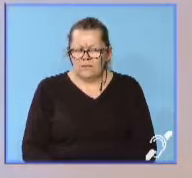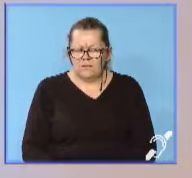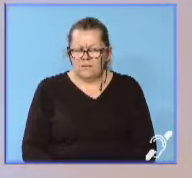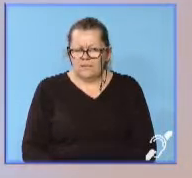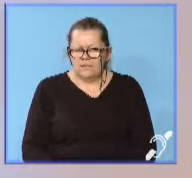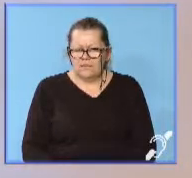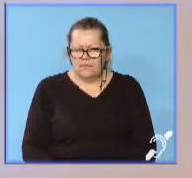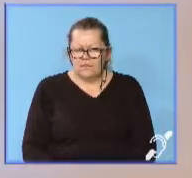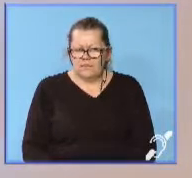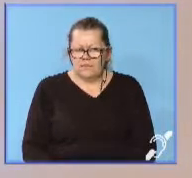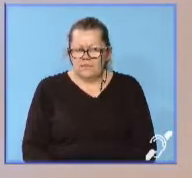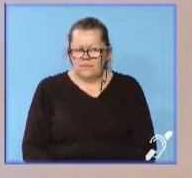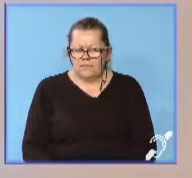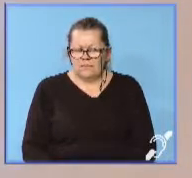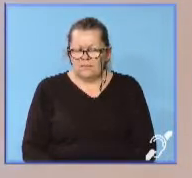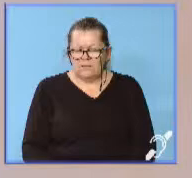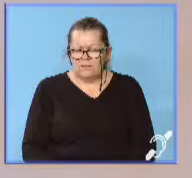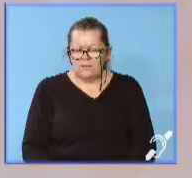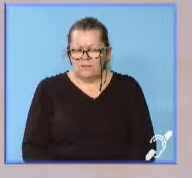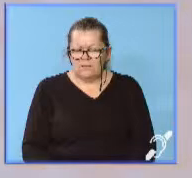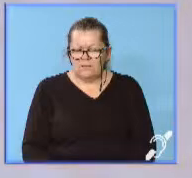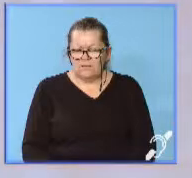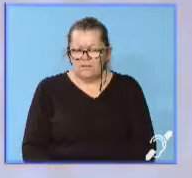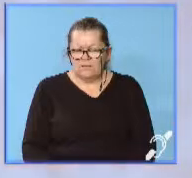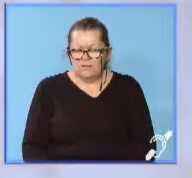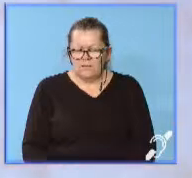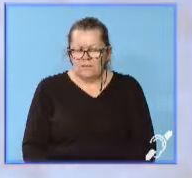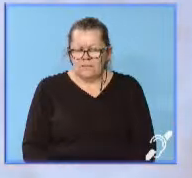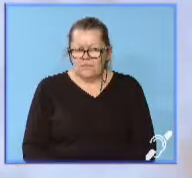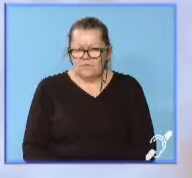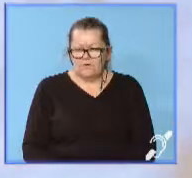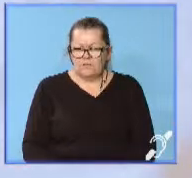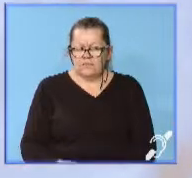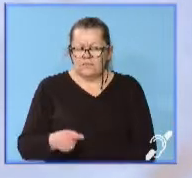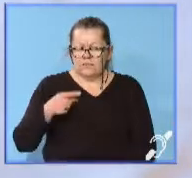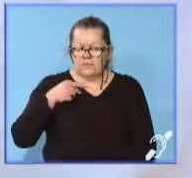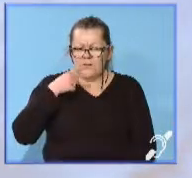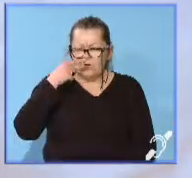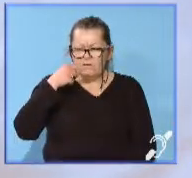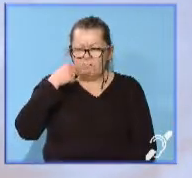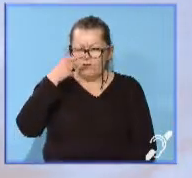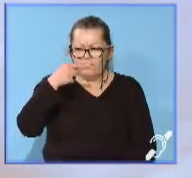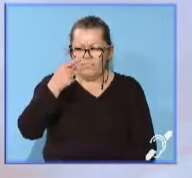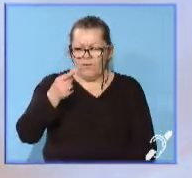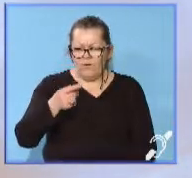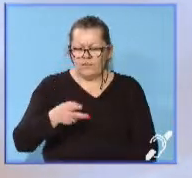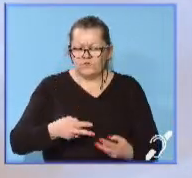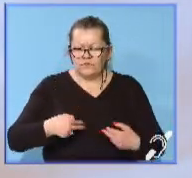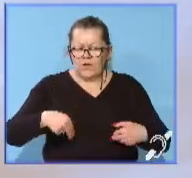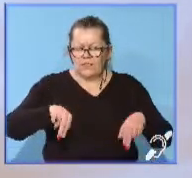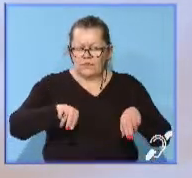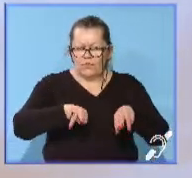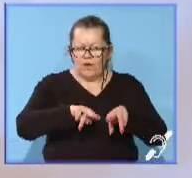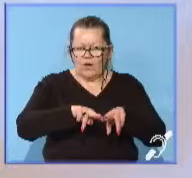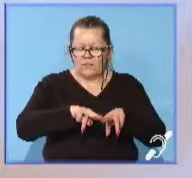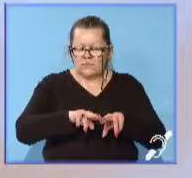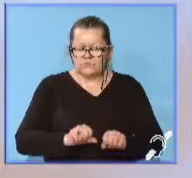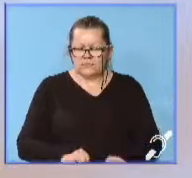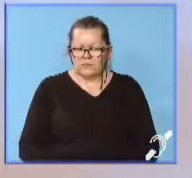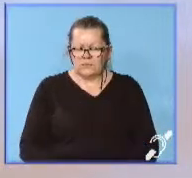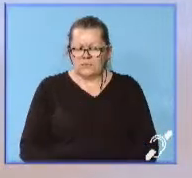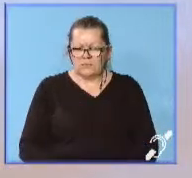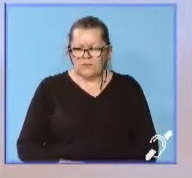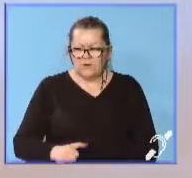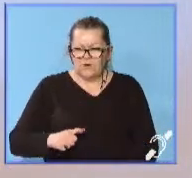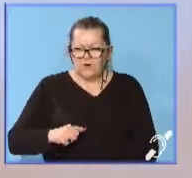adevăr armonia noastră și tot ceea ce avem în noi înșine și în lumea înconjurătoare este